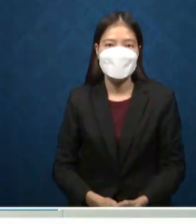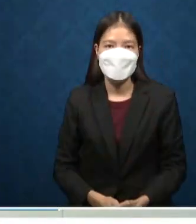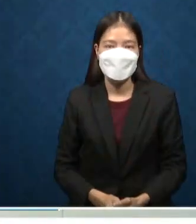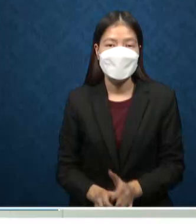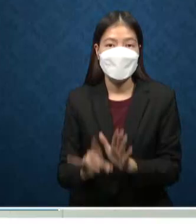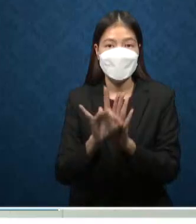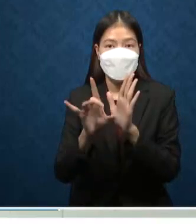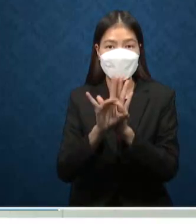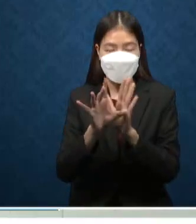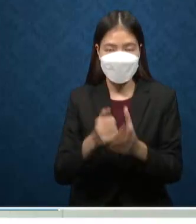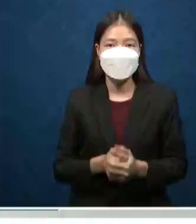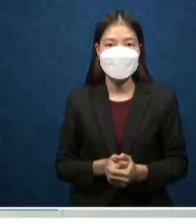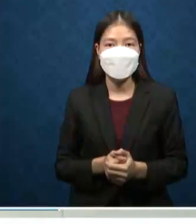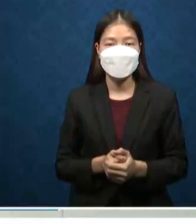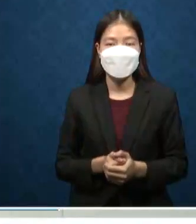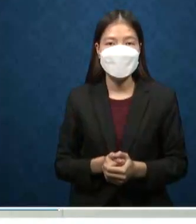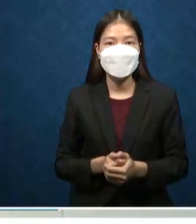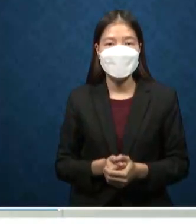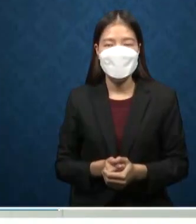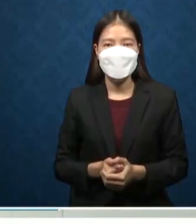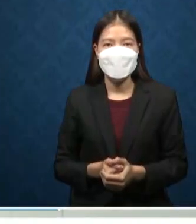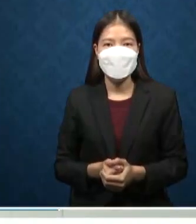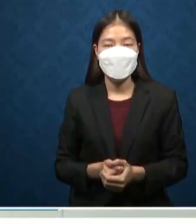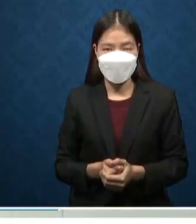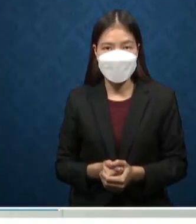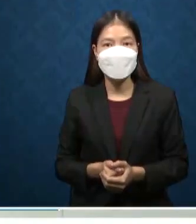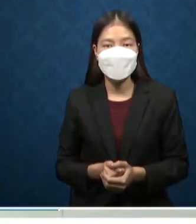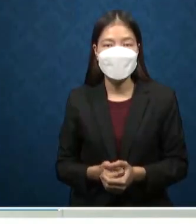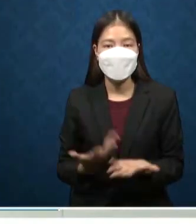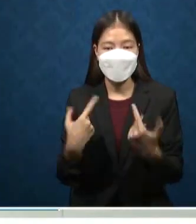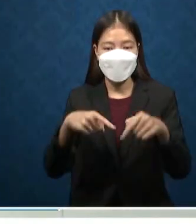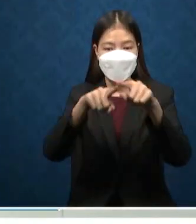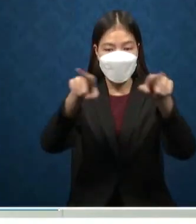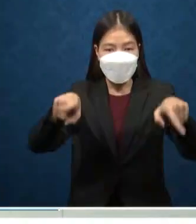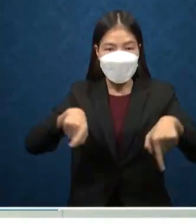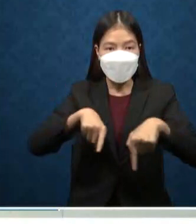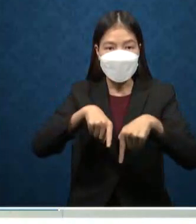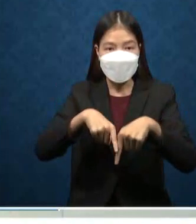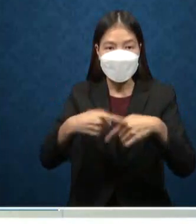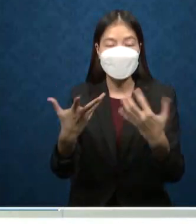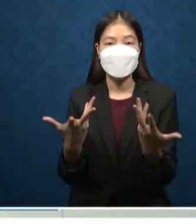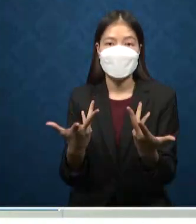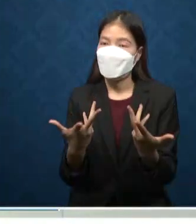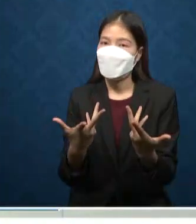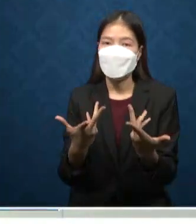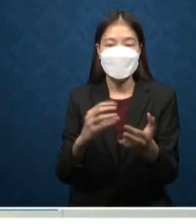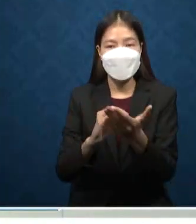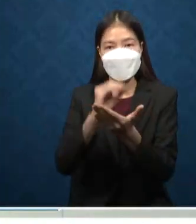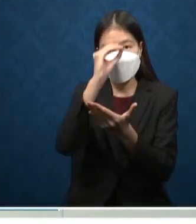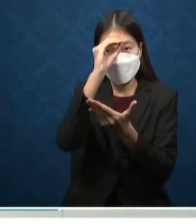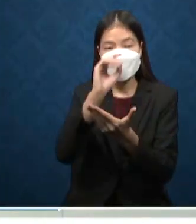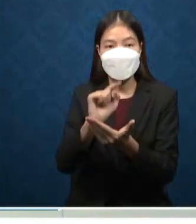ดท้ายท่านประธานที่เคารพครับพี่นวรัตน์ได้พูดถึงพื้นที่ต้องเชิดชูคนเล็กคนน้อยความจริงการศึกษากรรมธิการ